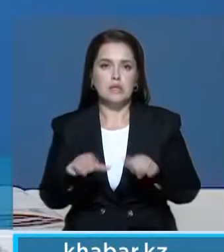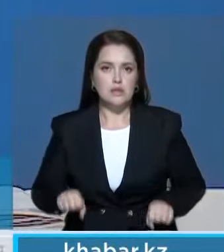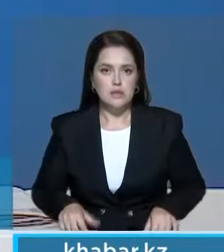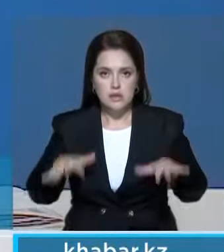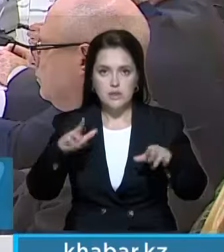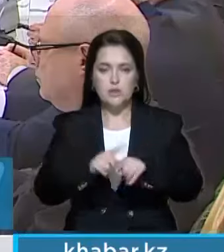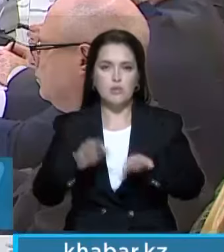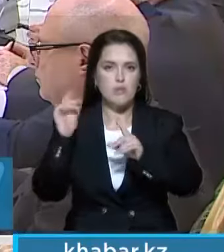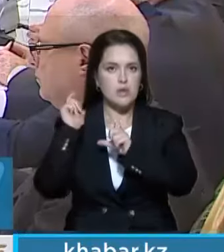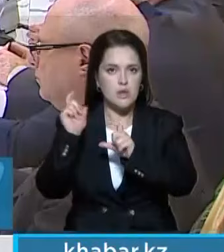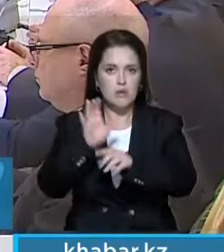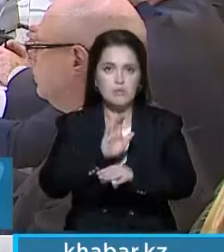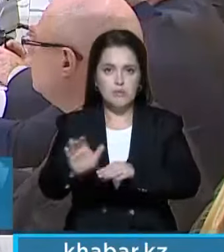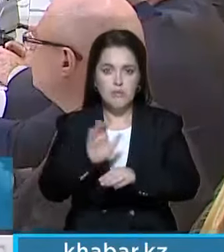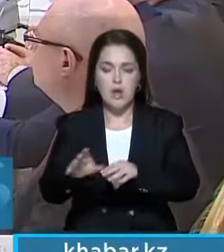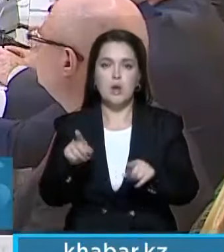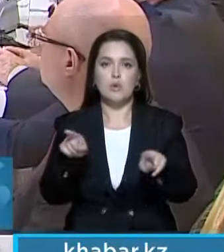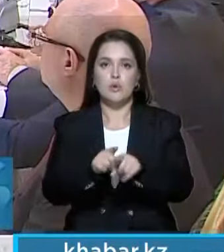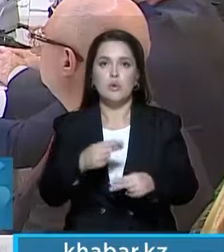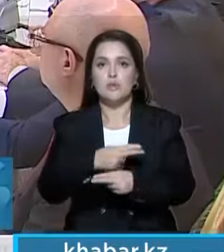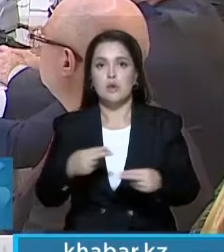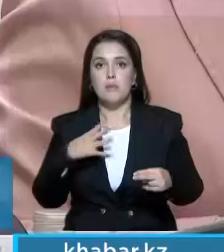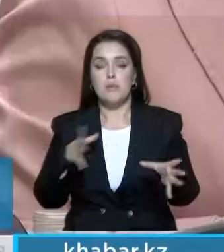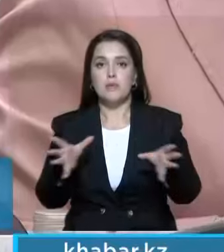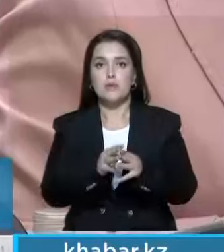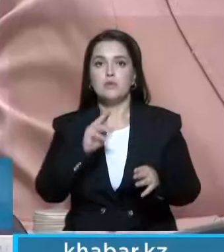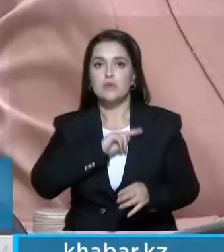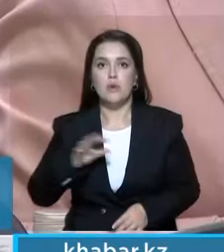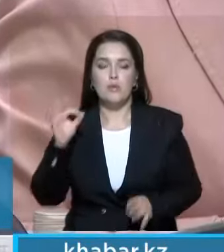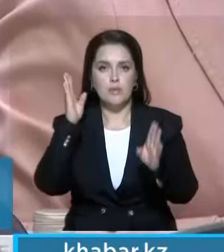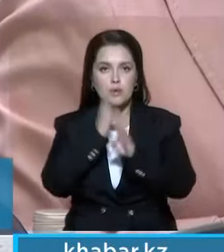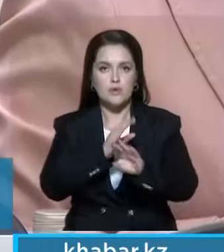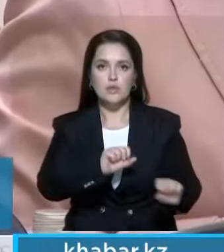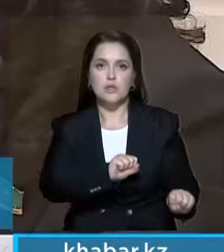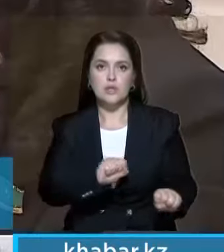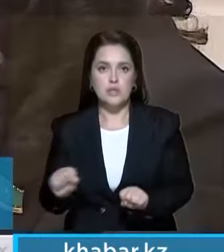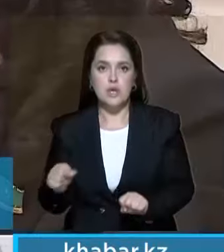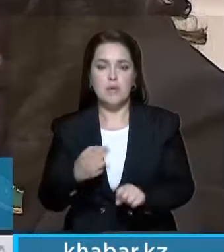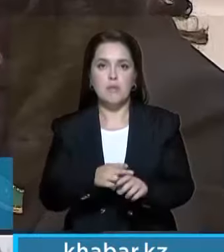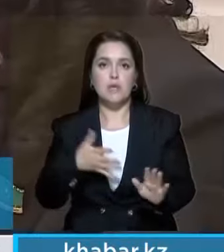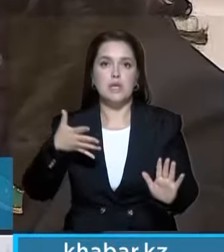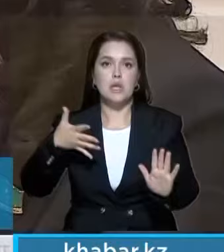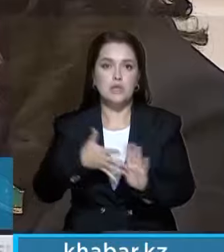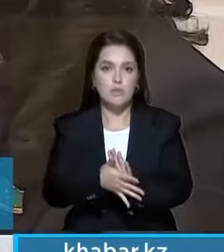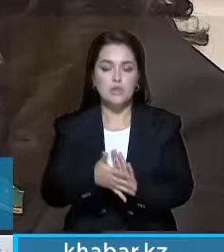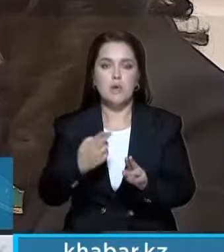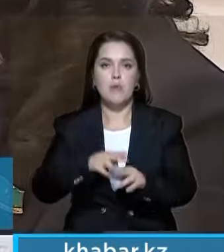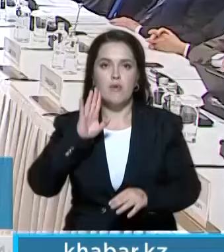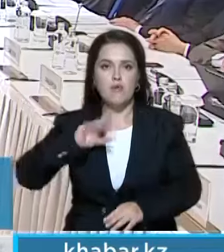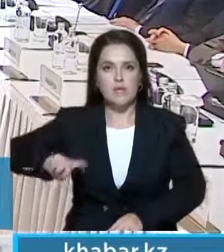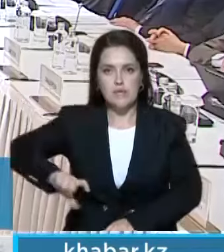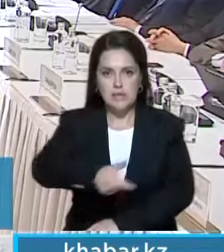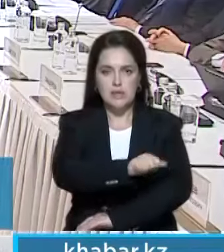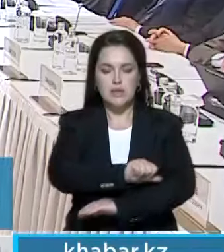энергетики транспортно-логистической сфере в повестку вошли и вопросы сотрудничества в области окружающей среды и рационального использования